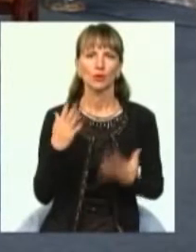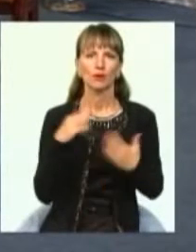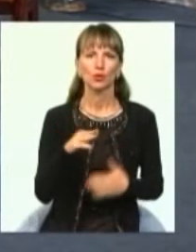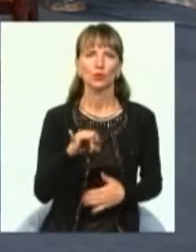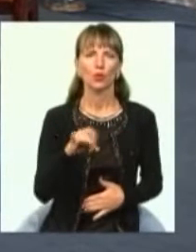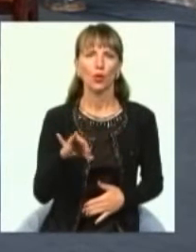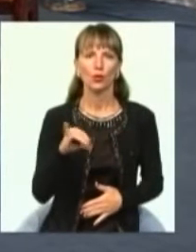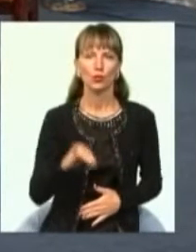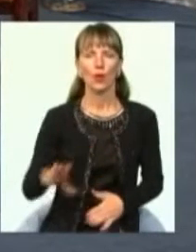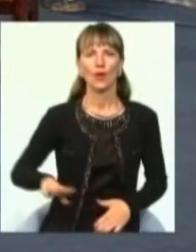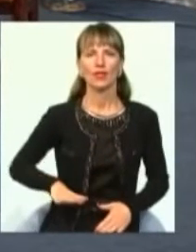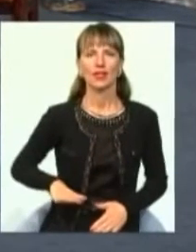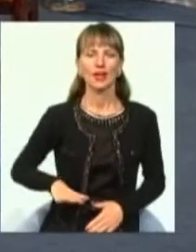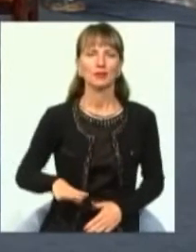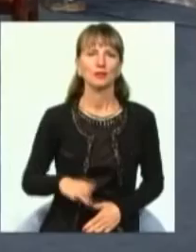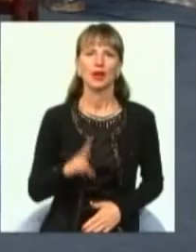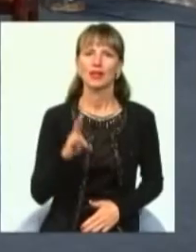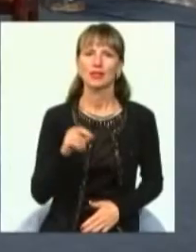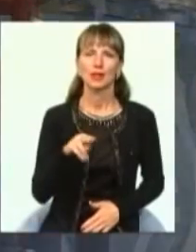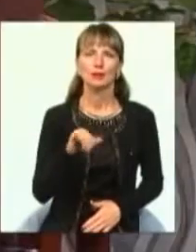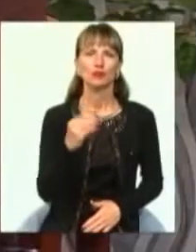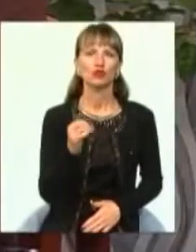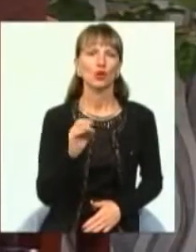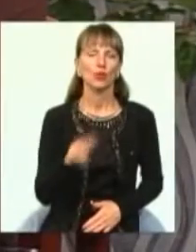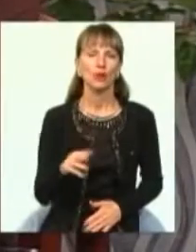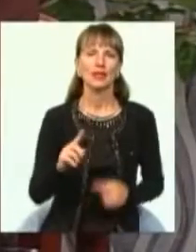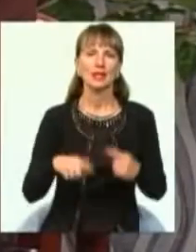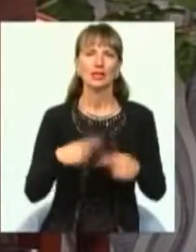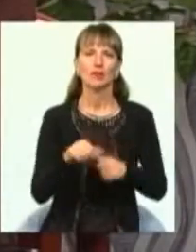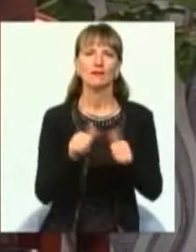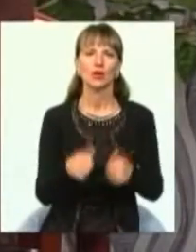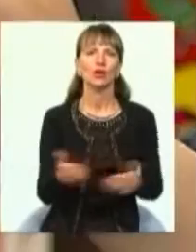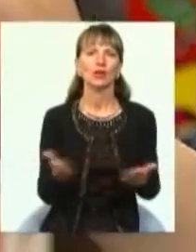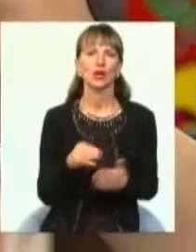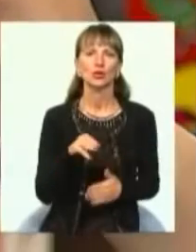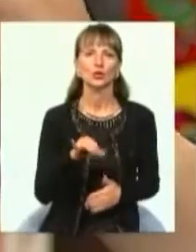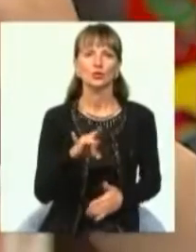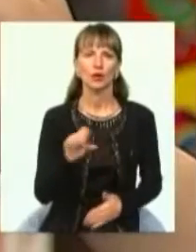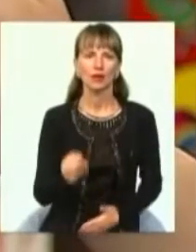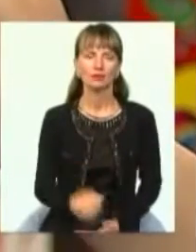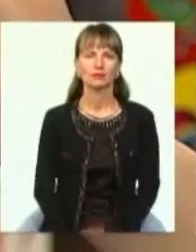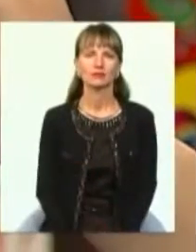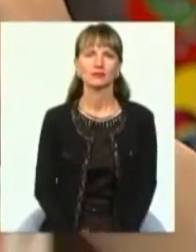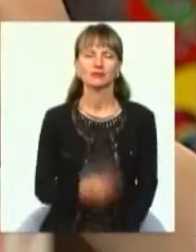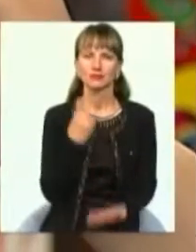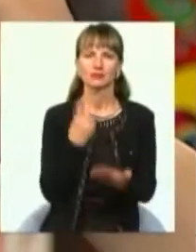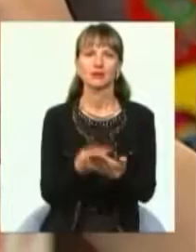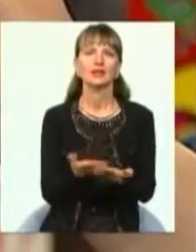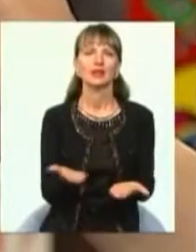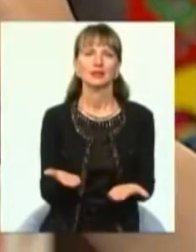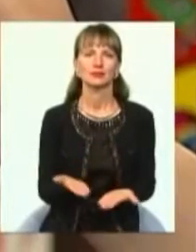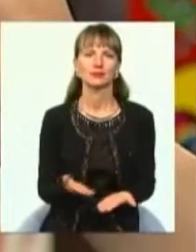турою, конем. Ну, не пішаком і не королевою. Так, наступна фігура у нас яка? Давай, перевага. Тура. Тура. Показуй туру.